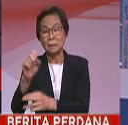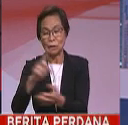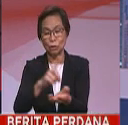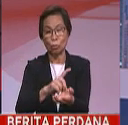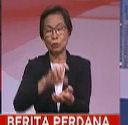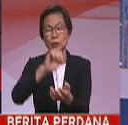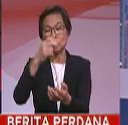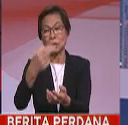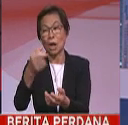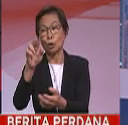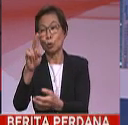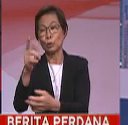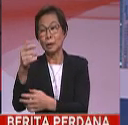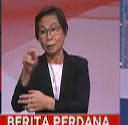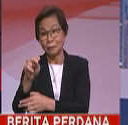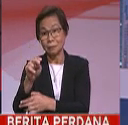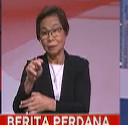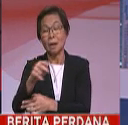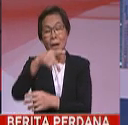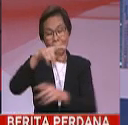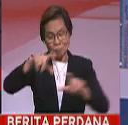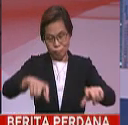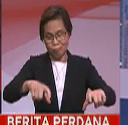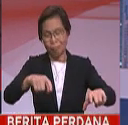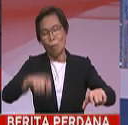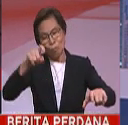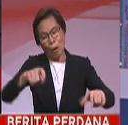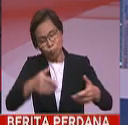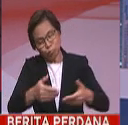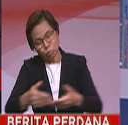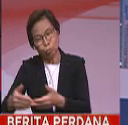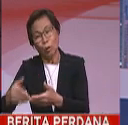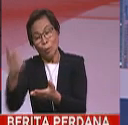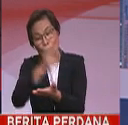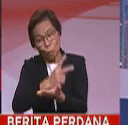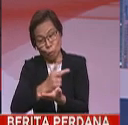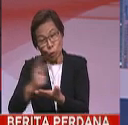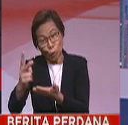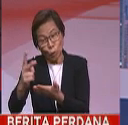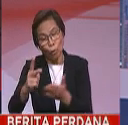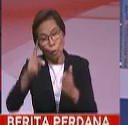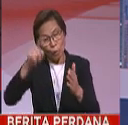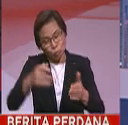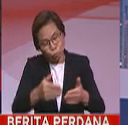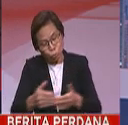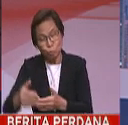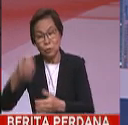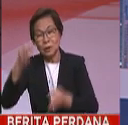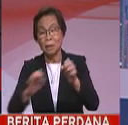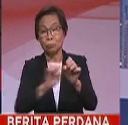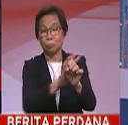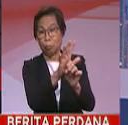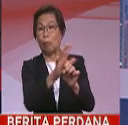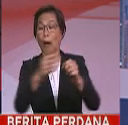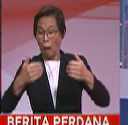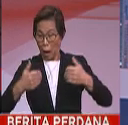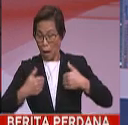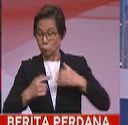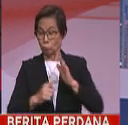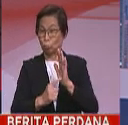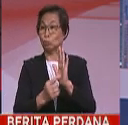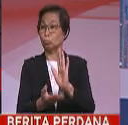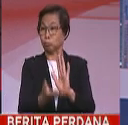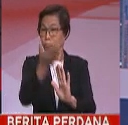Syahrudin Awang Ahmad, PKP juga wajar diteruskan selepas tempoh 2 minggu sekiranya kes COVID-19 masih